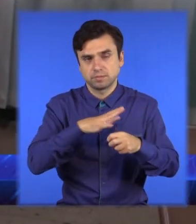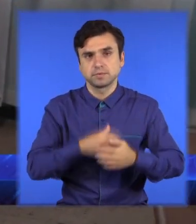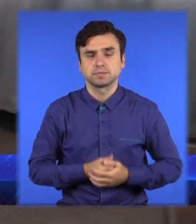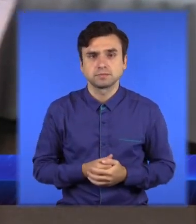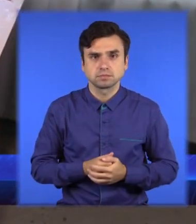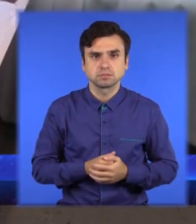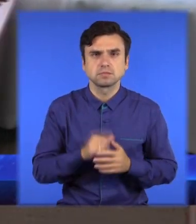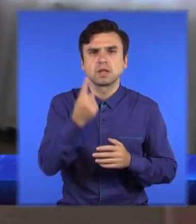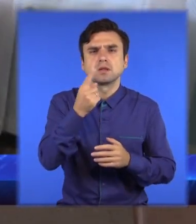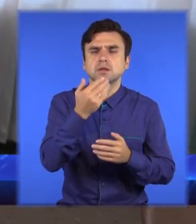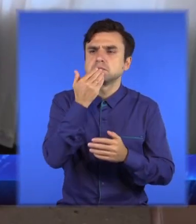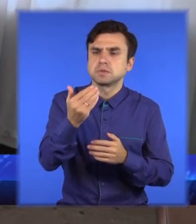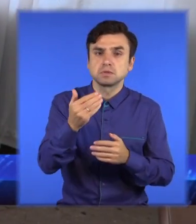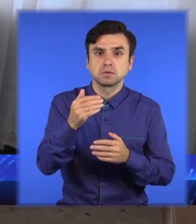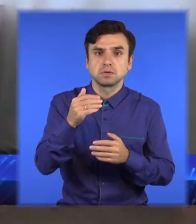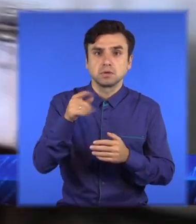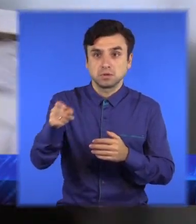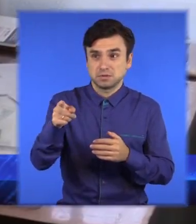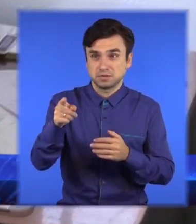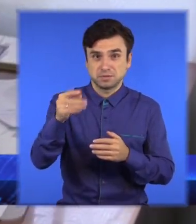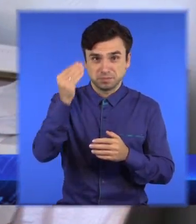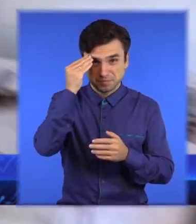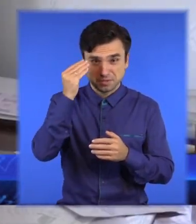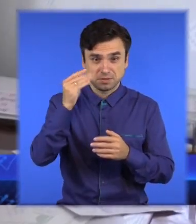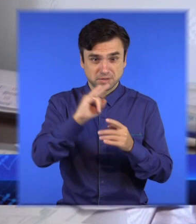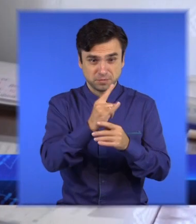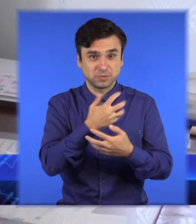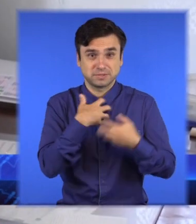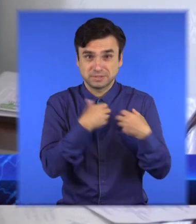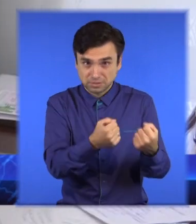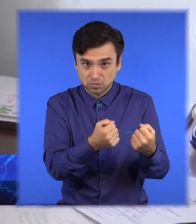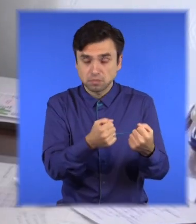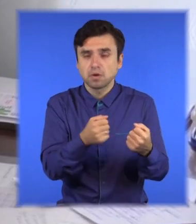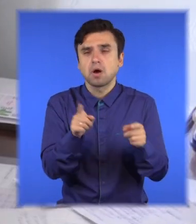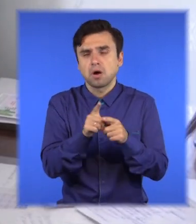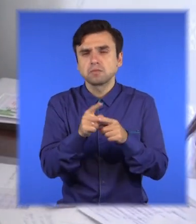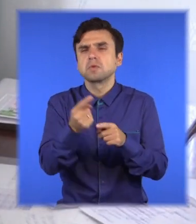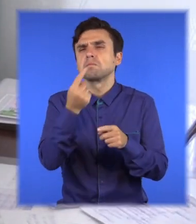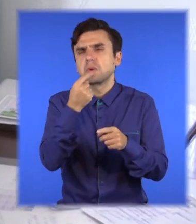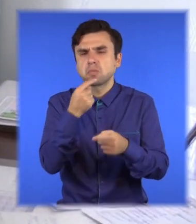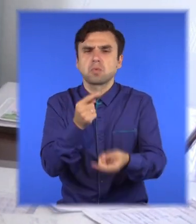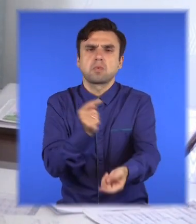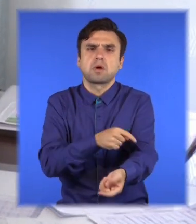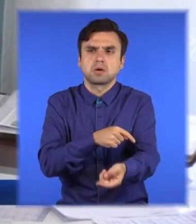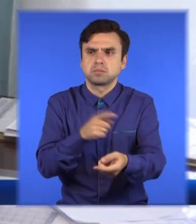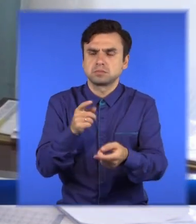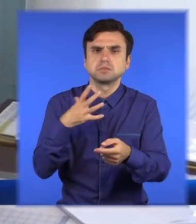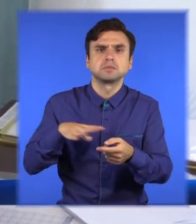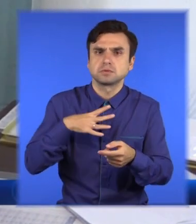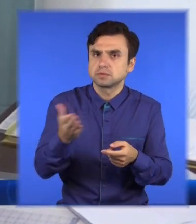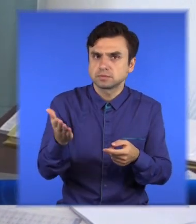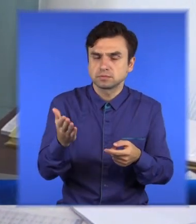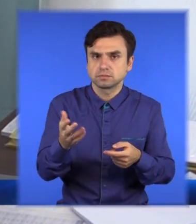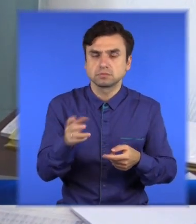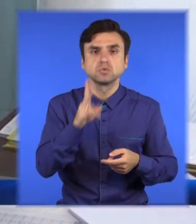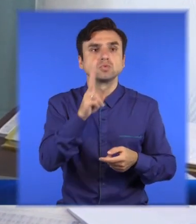єдине питання, чому ви після висновку УЗІ про те, що дитина абсолютно здорова, вирішили ставити крапельницю?